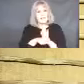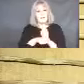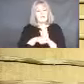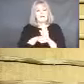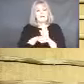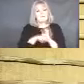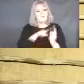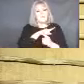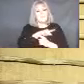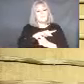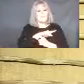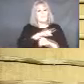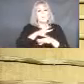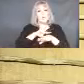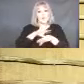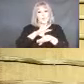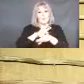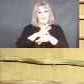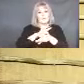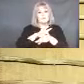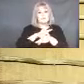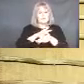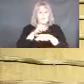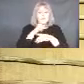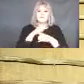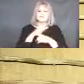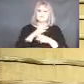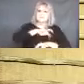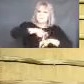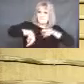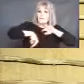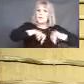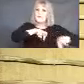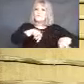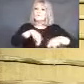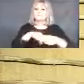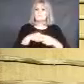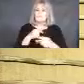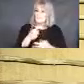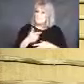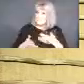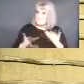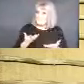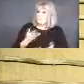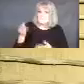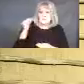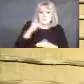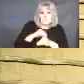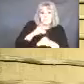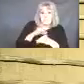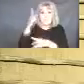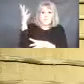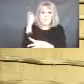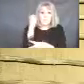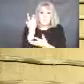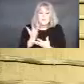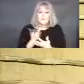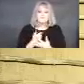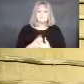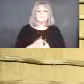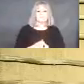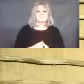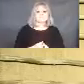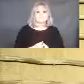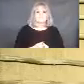nuwe detail, want jy ken die verhaal. Detail, want Lukas is 'n navorser, né? detail wat jy van tevoren misschien nog nie gehoor het nie,